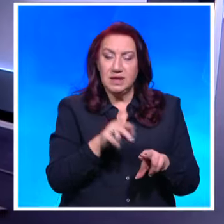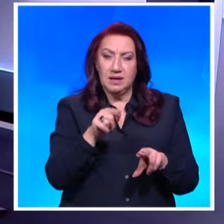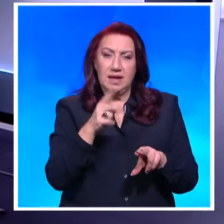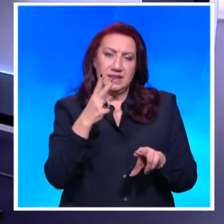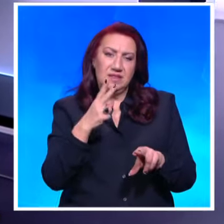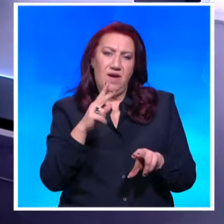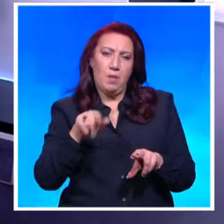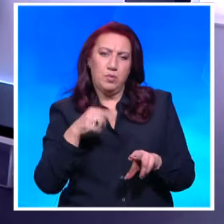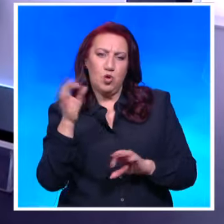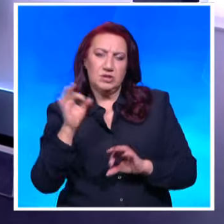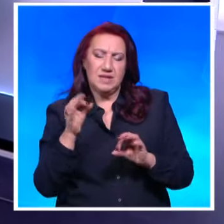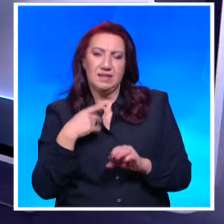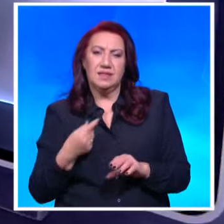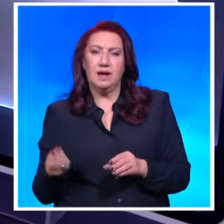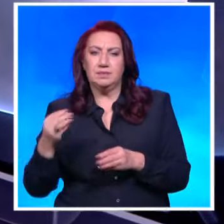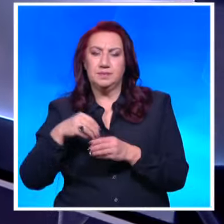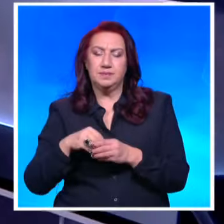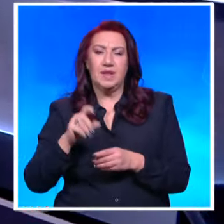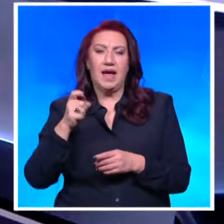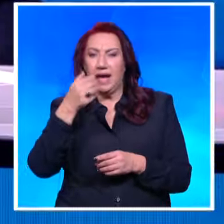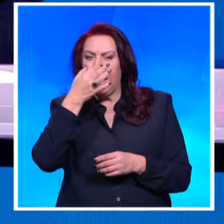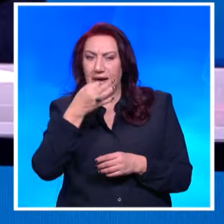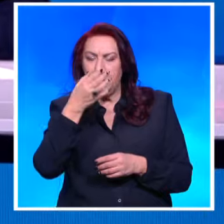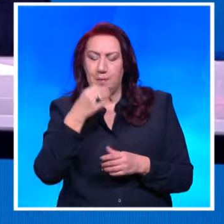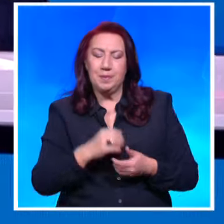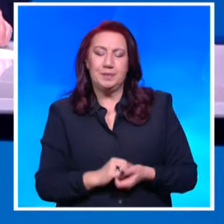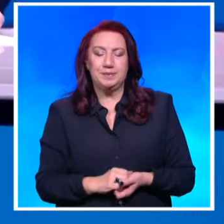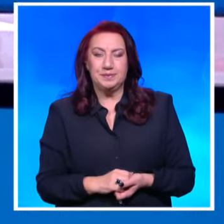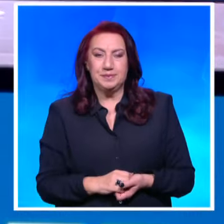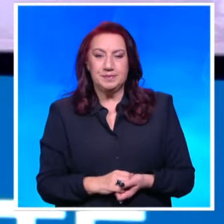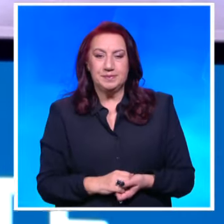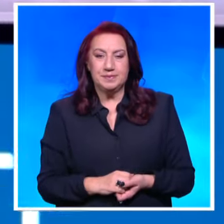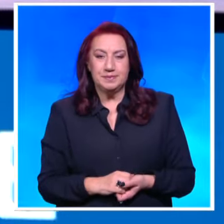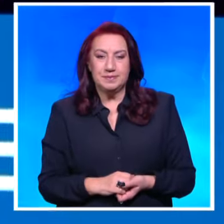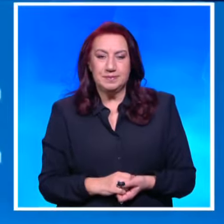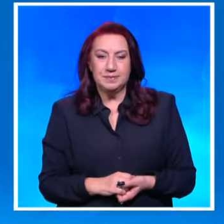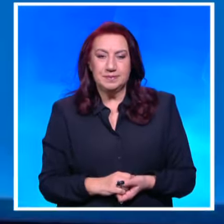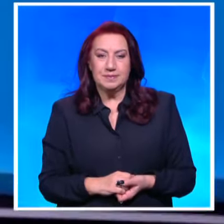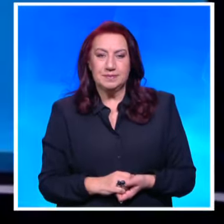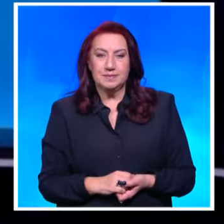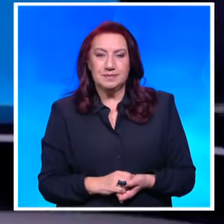коинфекция. Благодарим ви. Аз също. Така се разделяме. Приятно вечер с BTV.